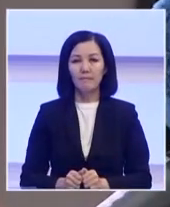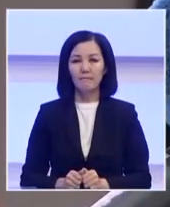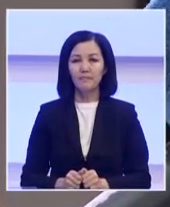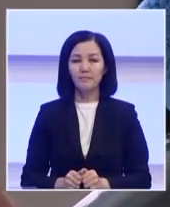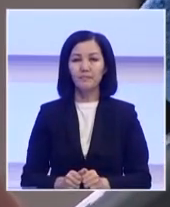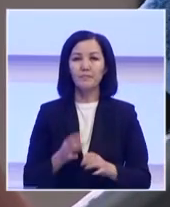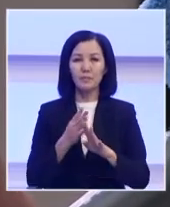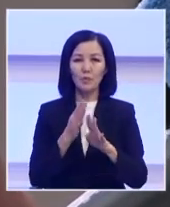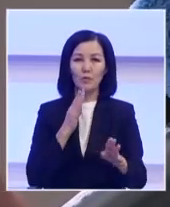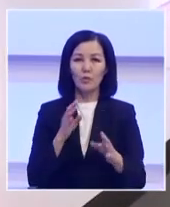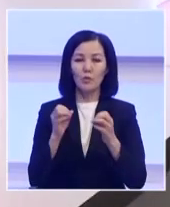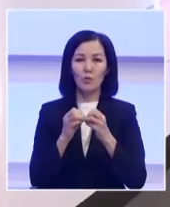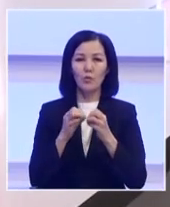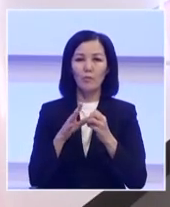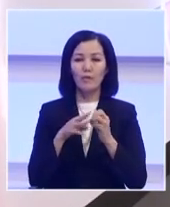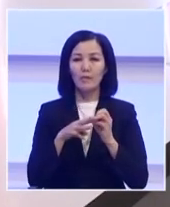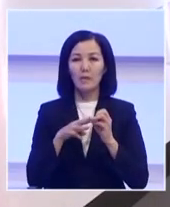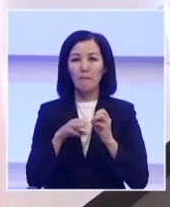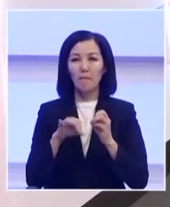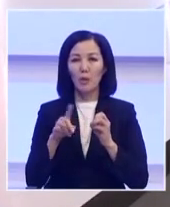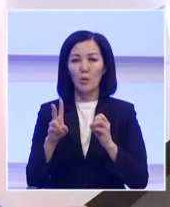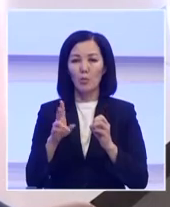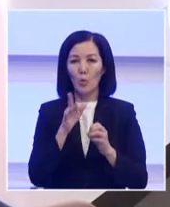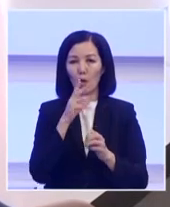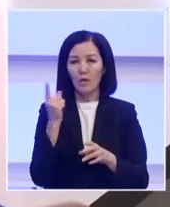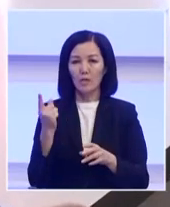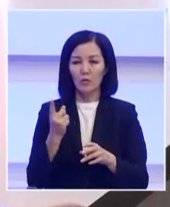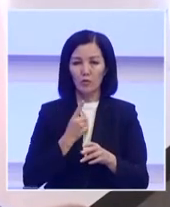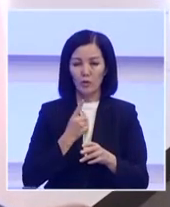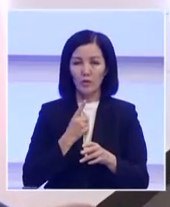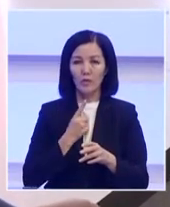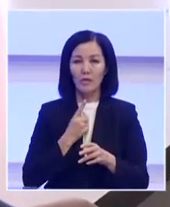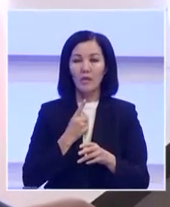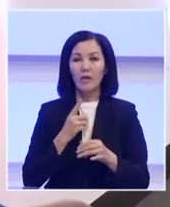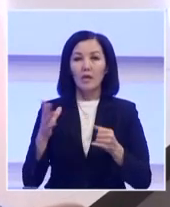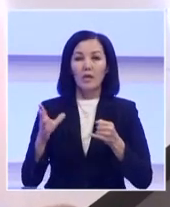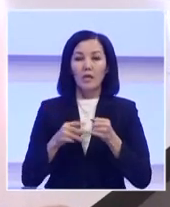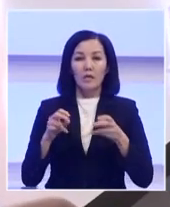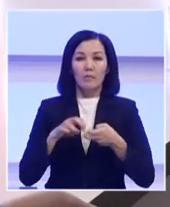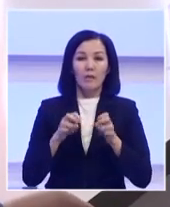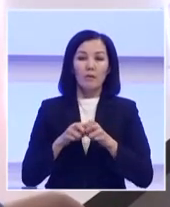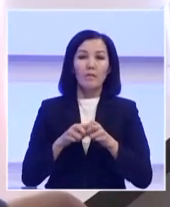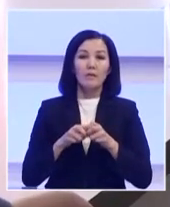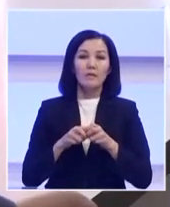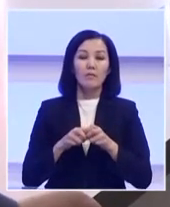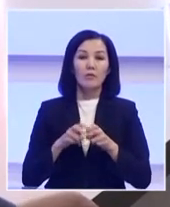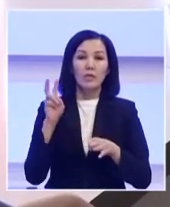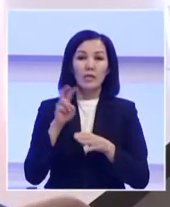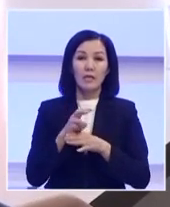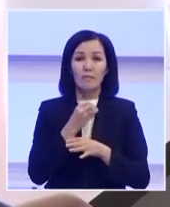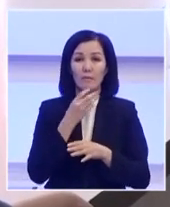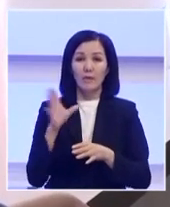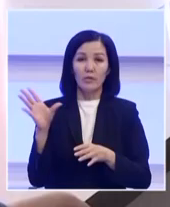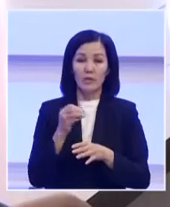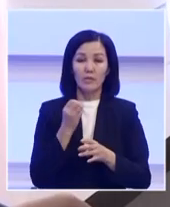10-15 минуттық. Дердің мәселесімен келген. Атымда дер бар екен. Үкімет берген, соны отказын жазып. Әйбет, жақсы